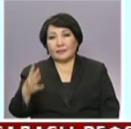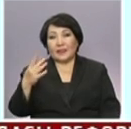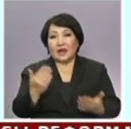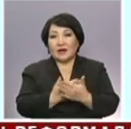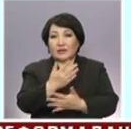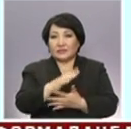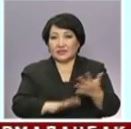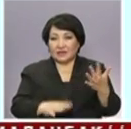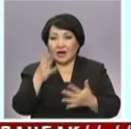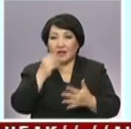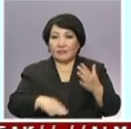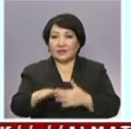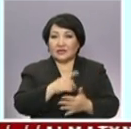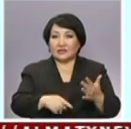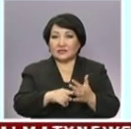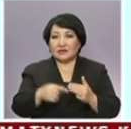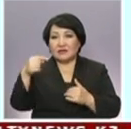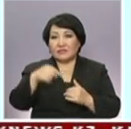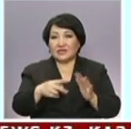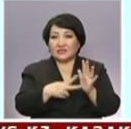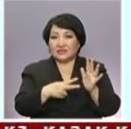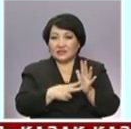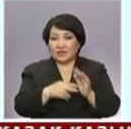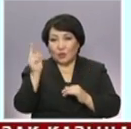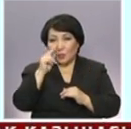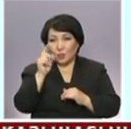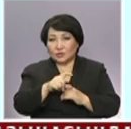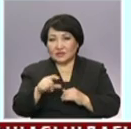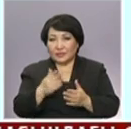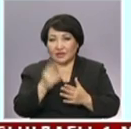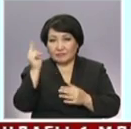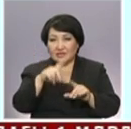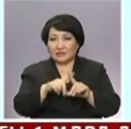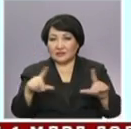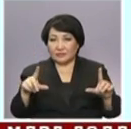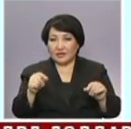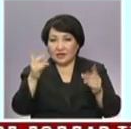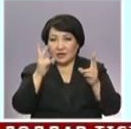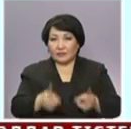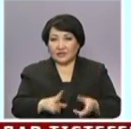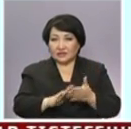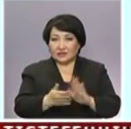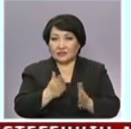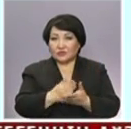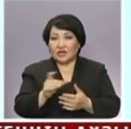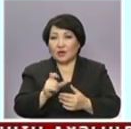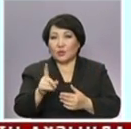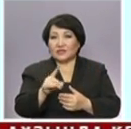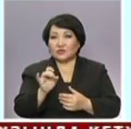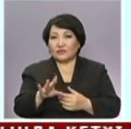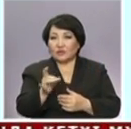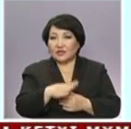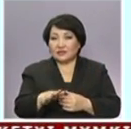Хабарымыз жалғастырамыз. Алматы қаласында 1007 оқушысы бар мектеп апаттық жағдайда тұр. Әуезов ауданында орналасқан тозығы